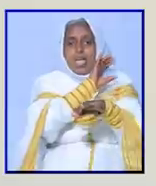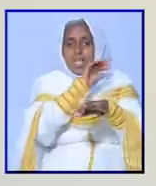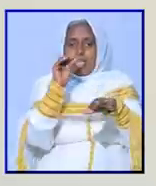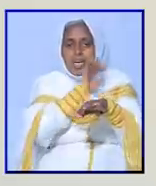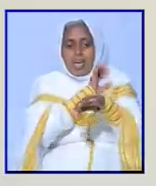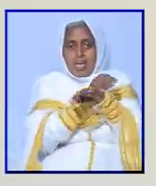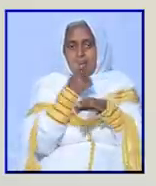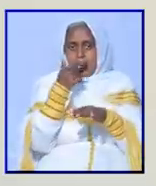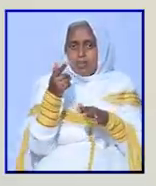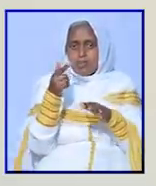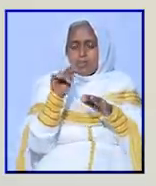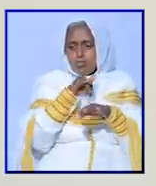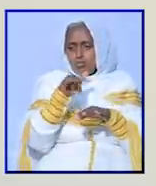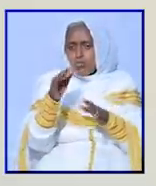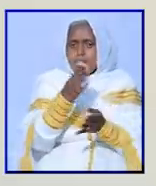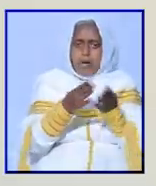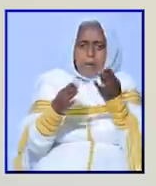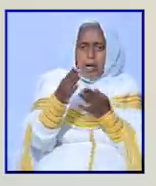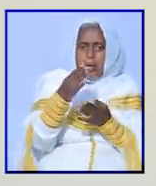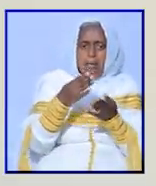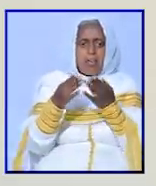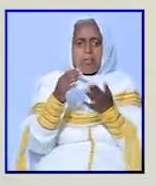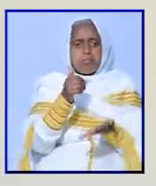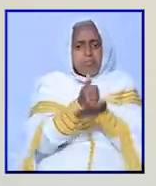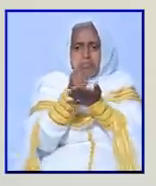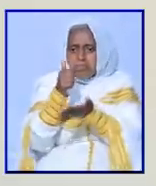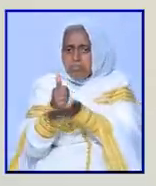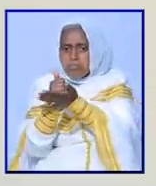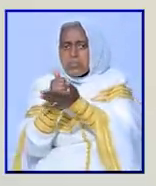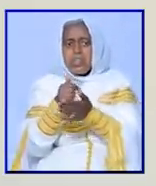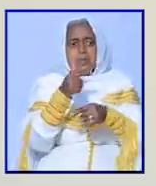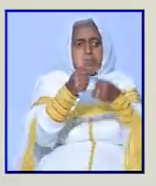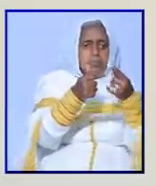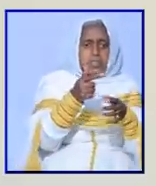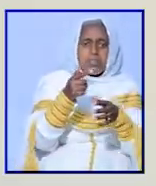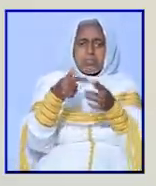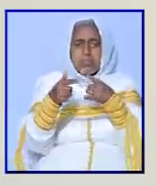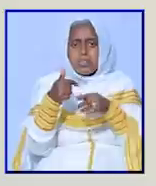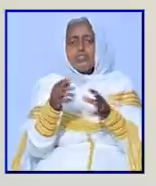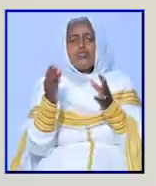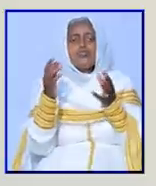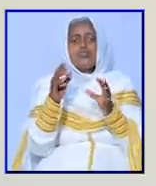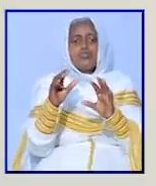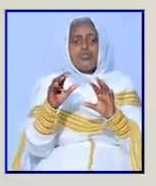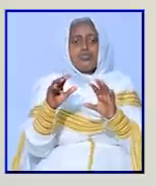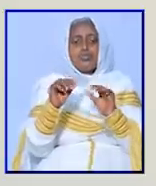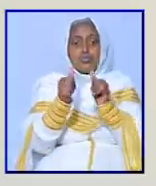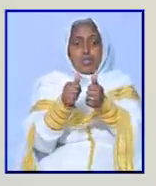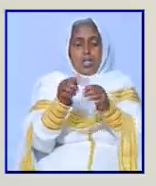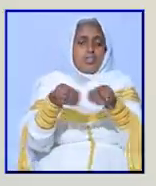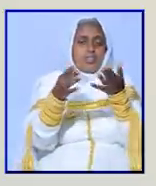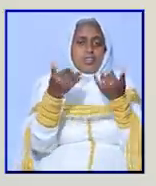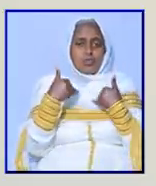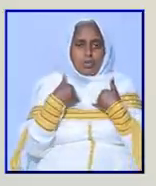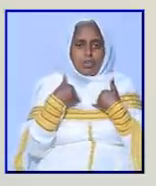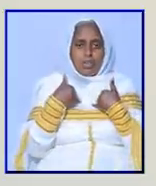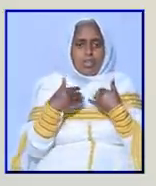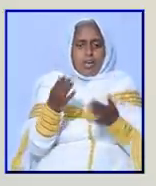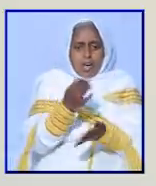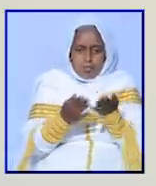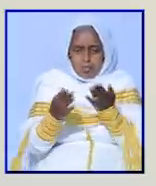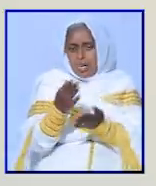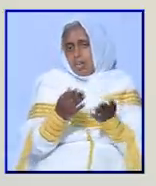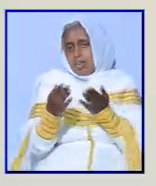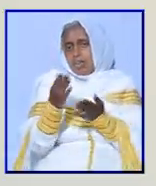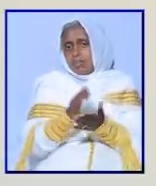እንዲሁም የማገልገል የመላላክ ስጦታ የተሰጠዋል የማገልግል